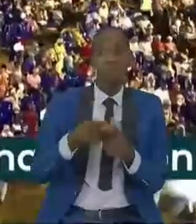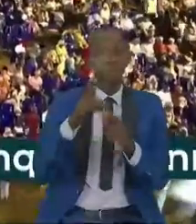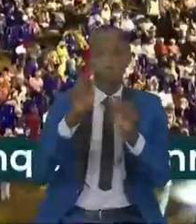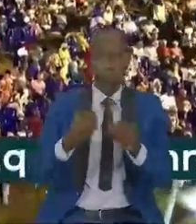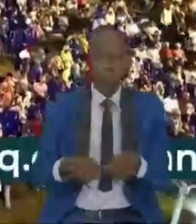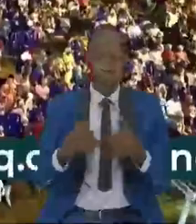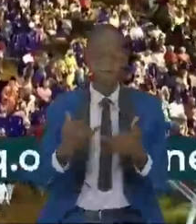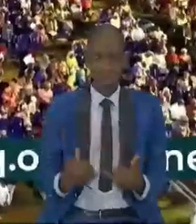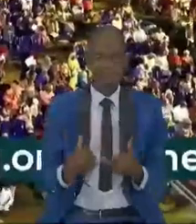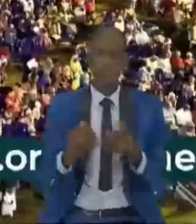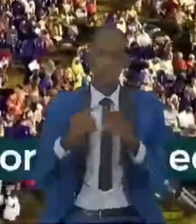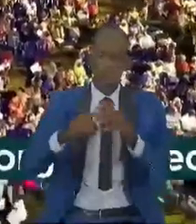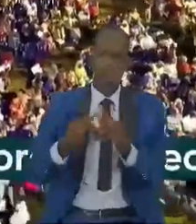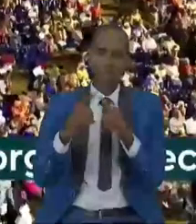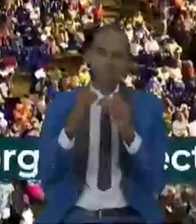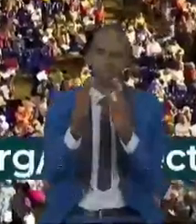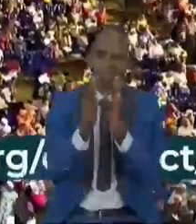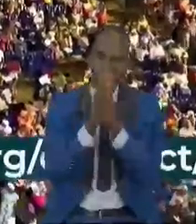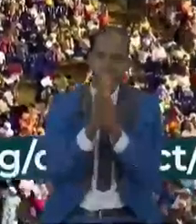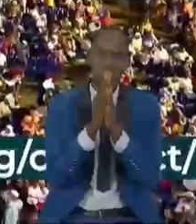Prenons le nom, les adresses